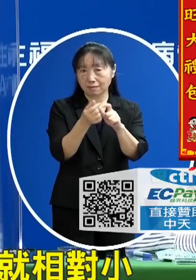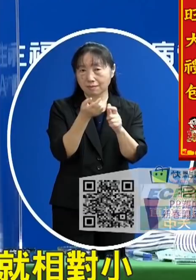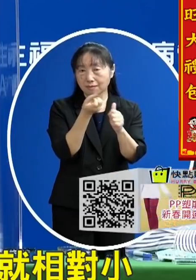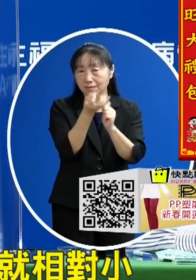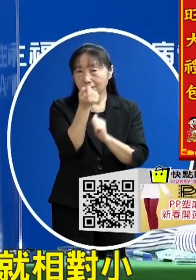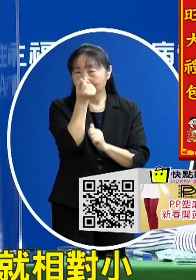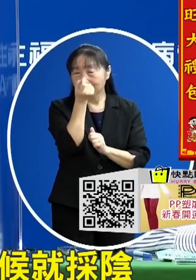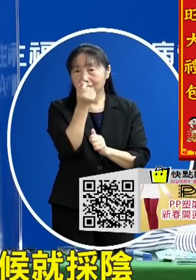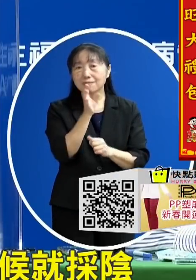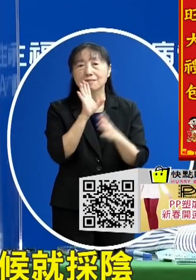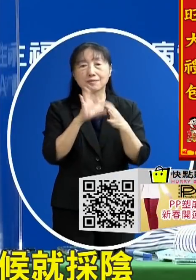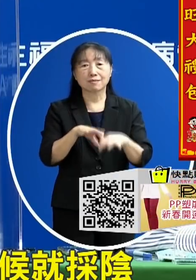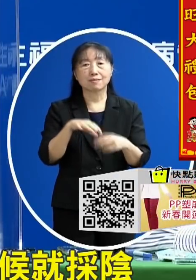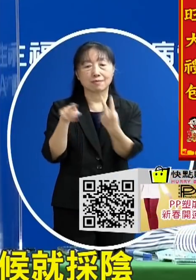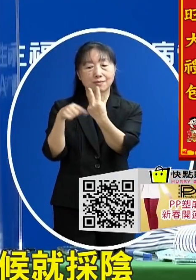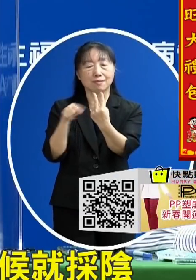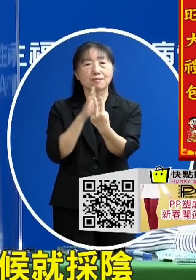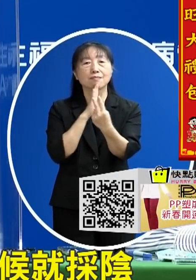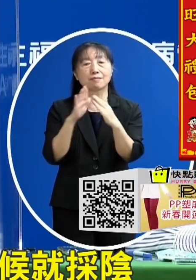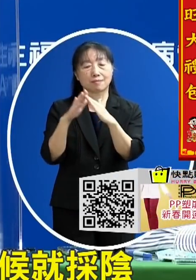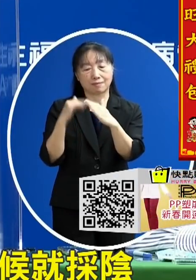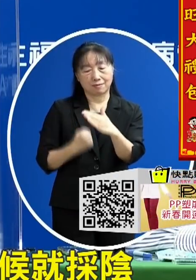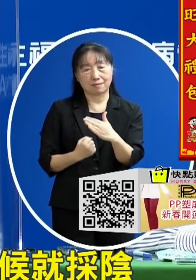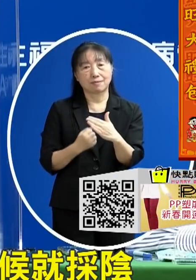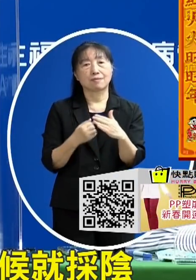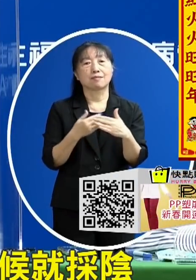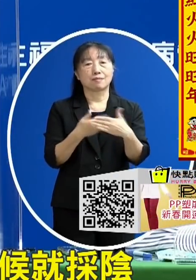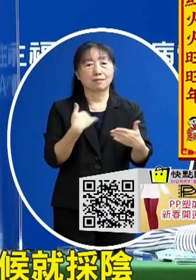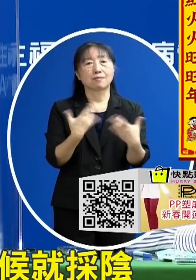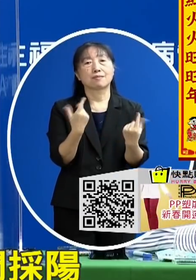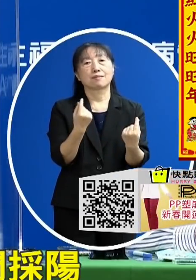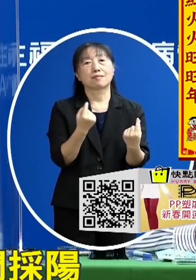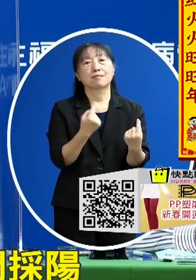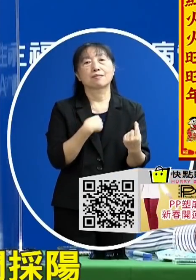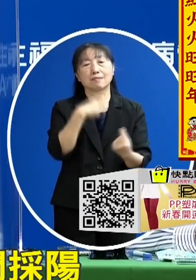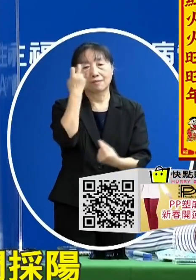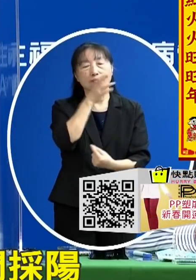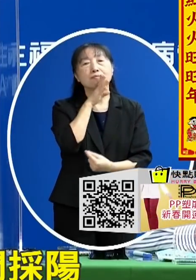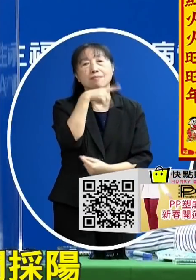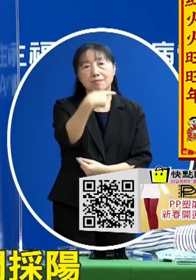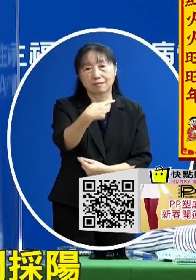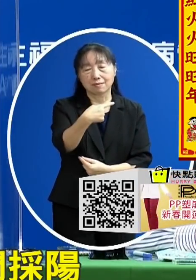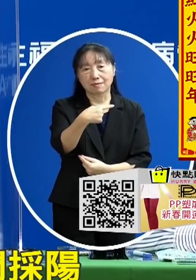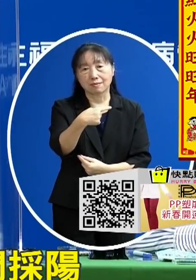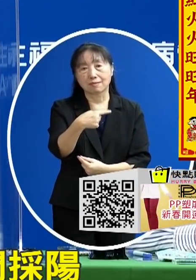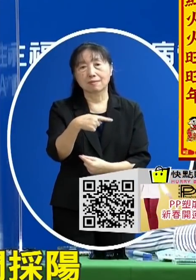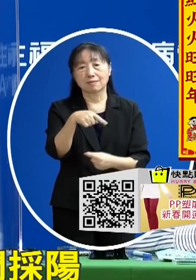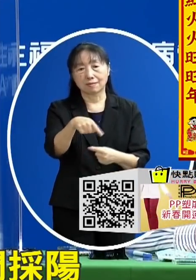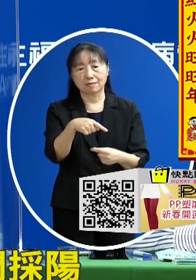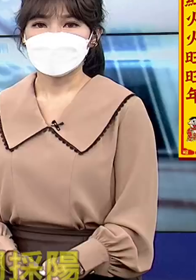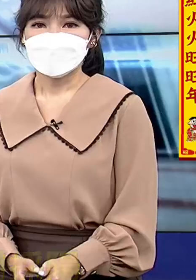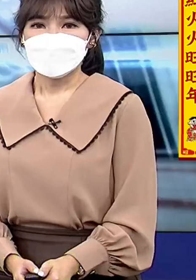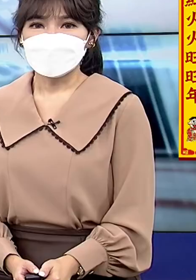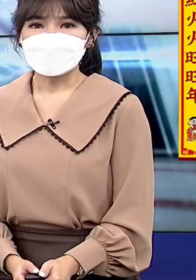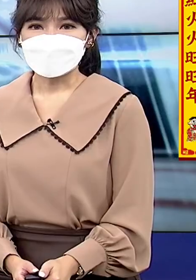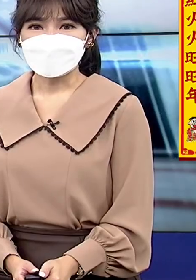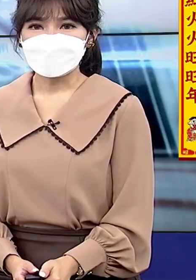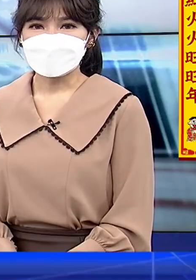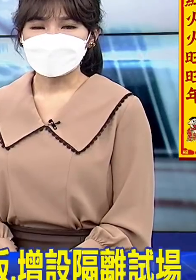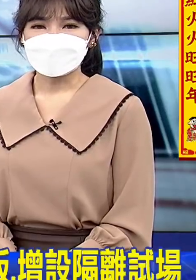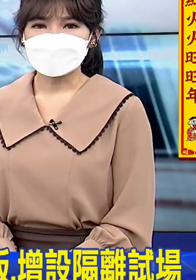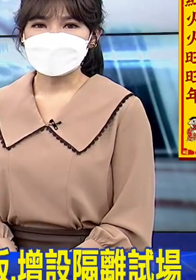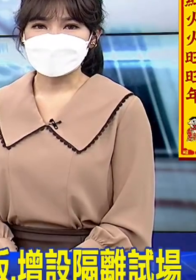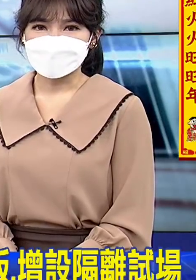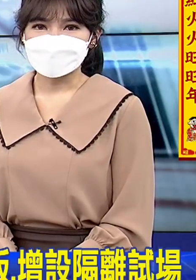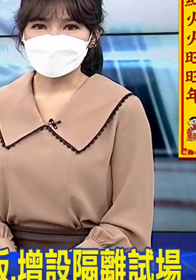很小，因为他们是居隔时候就采阴，那然后在居隔之间采阳。 好，大